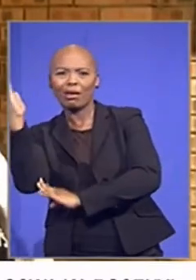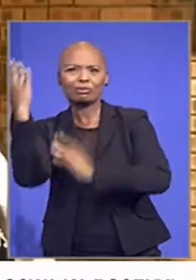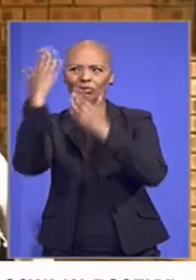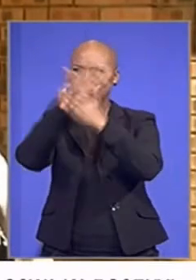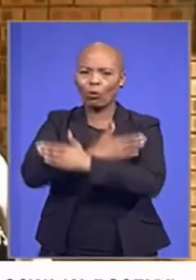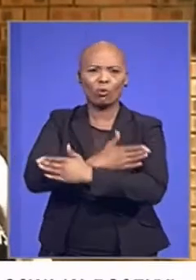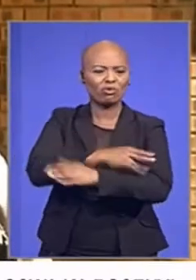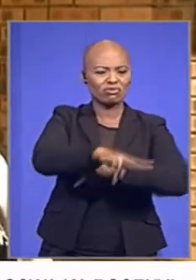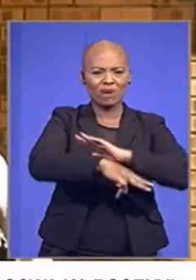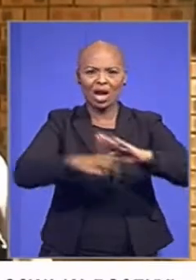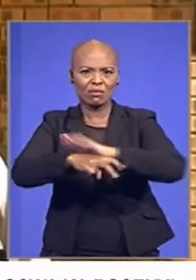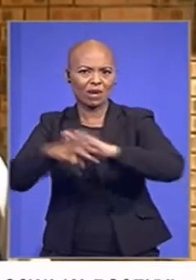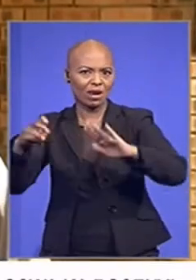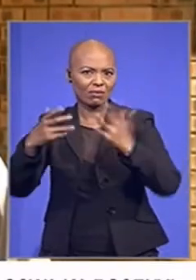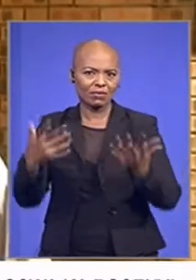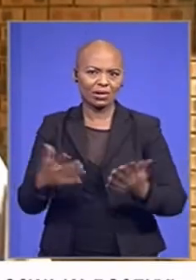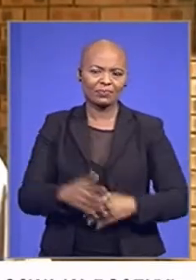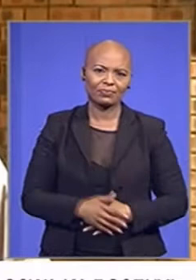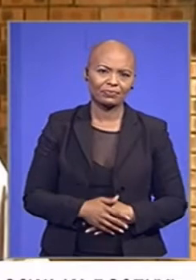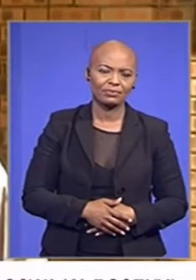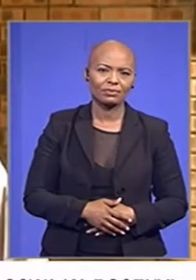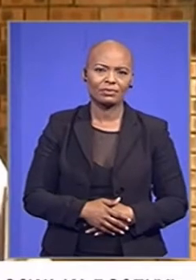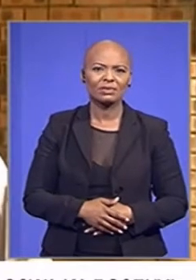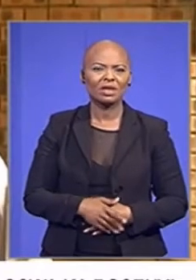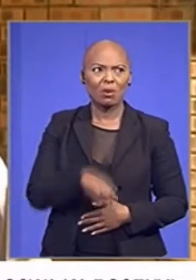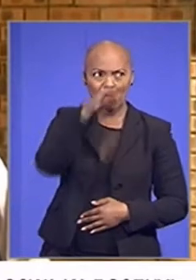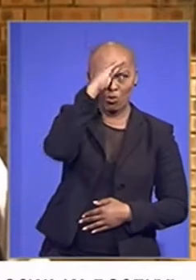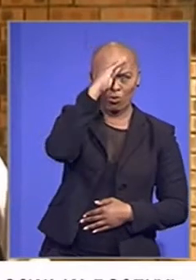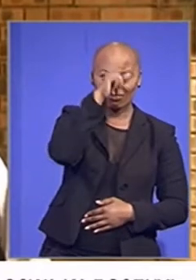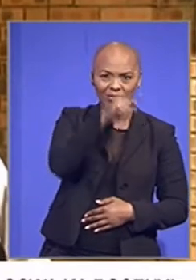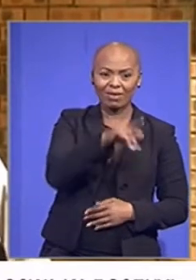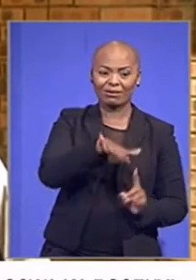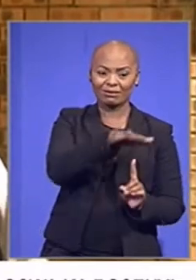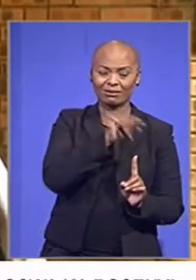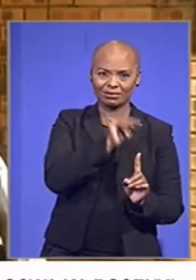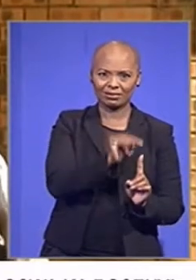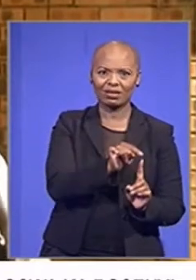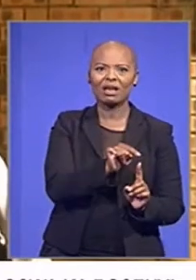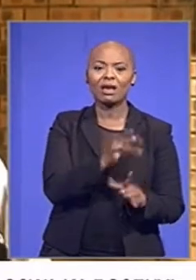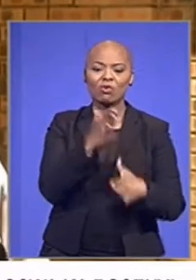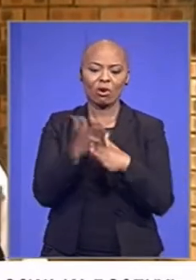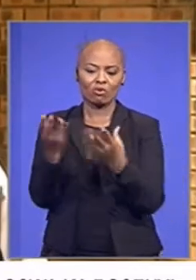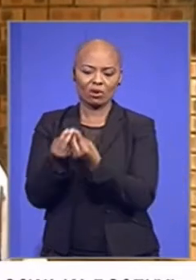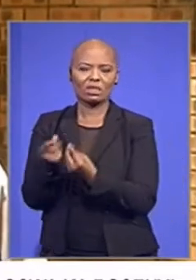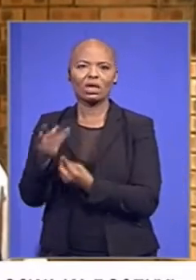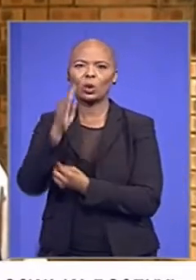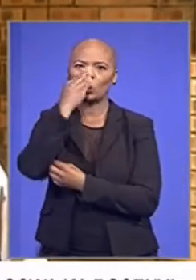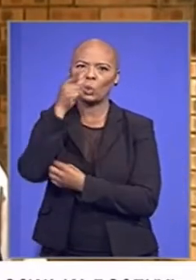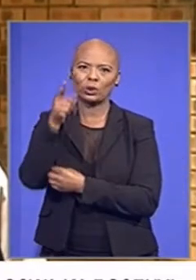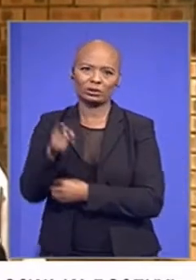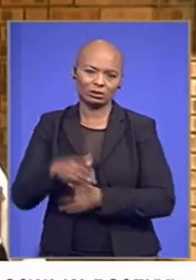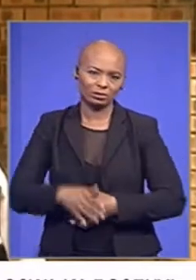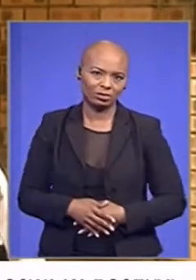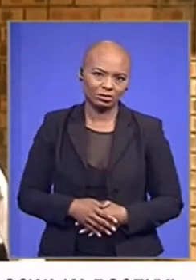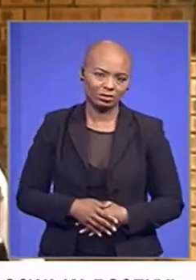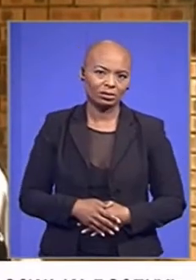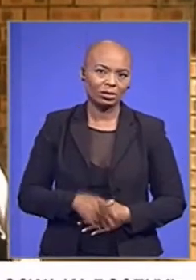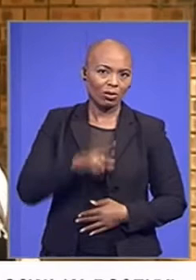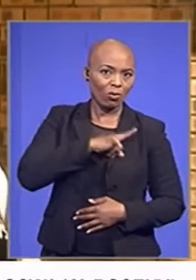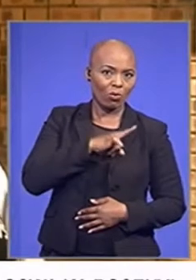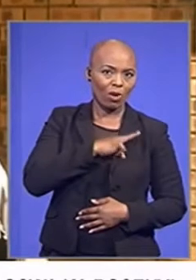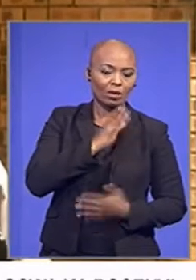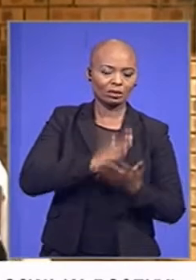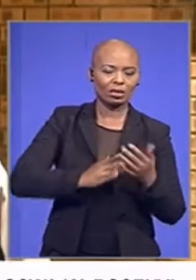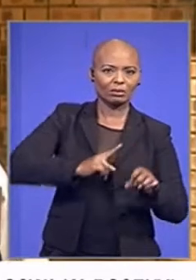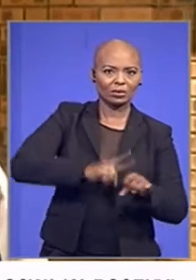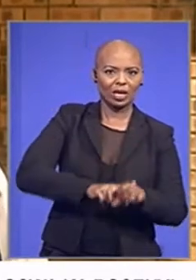ba di thola ba ithole mazong ho bona. Ho serebela le maponesa stock theft teacher ba jale bona batho ba mashodu go sona le merbane hore kana go ngore